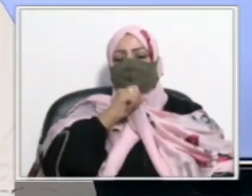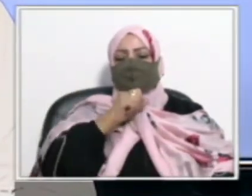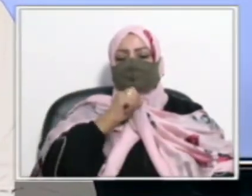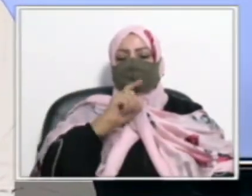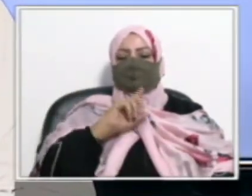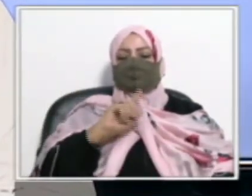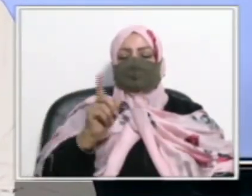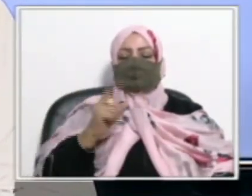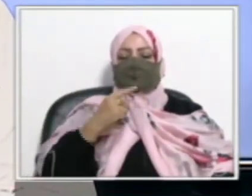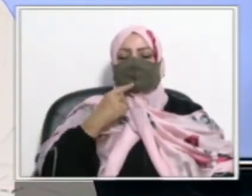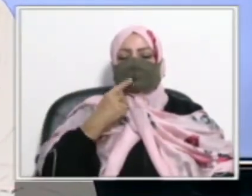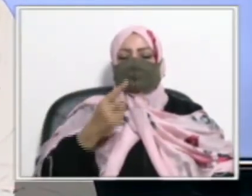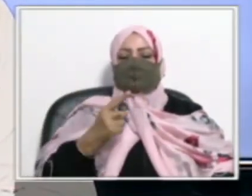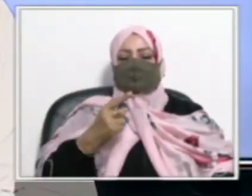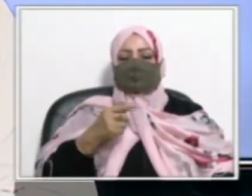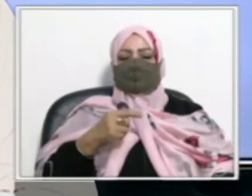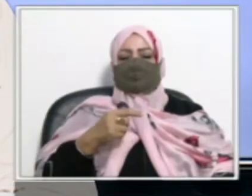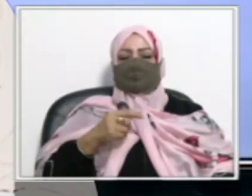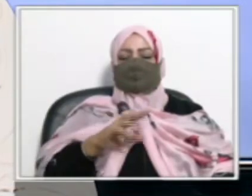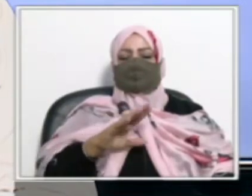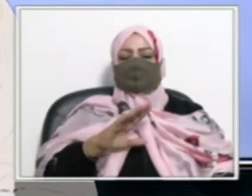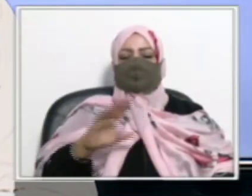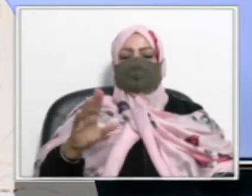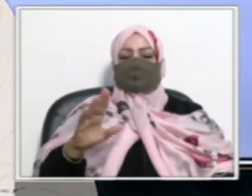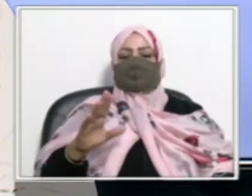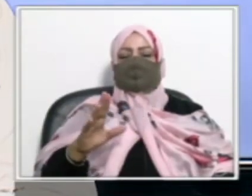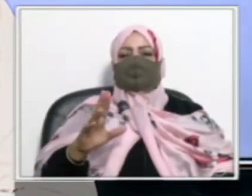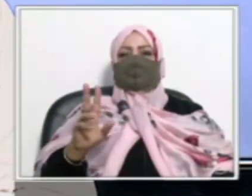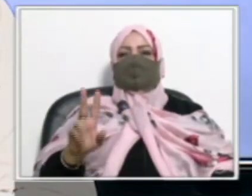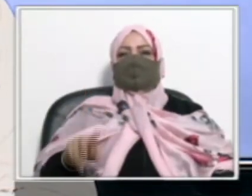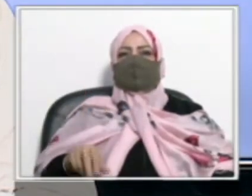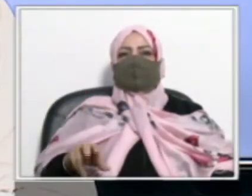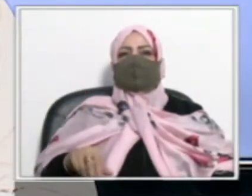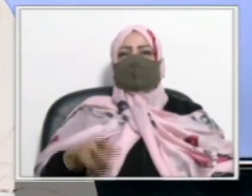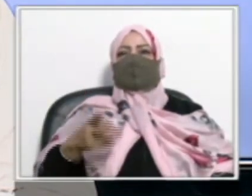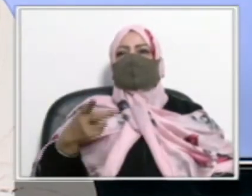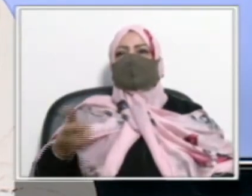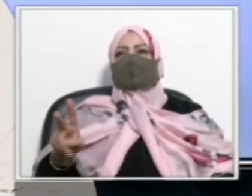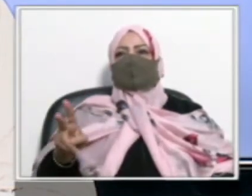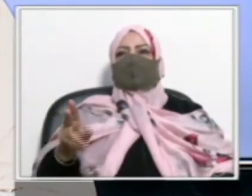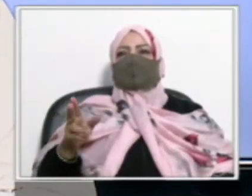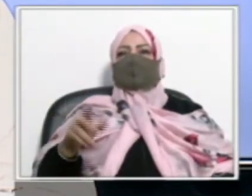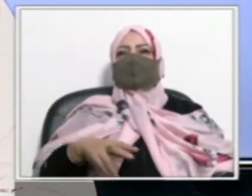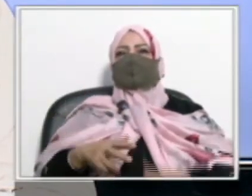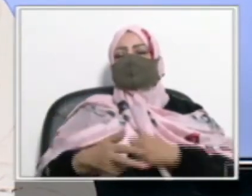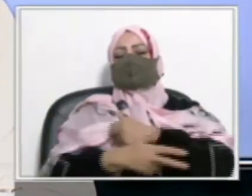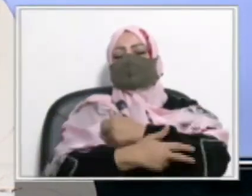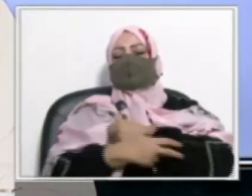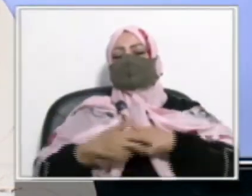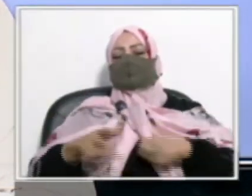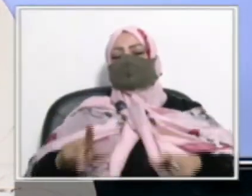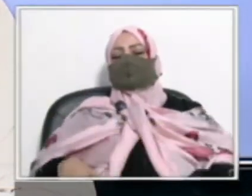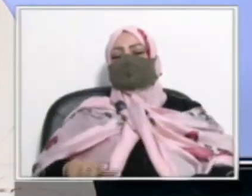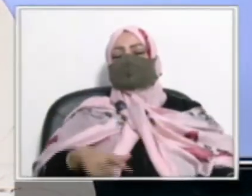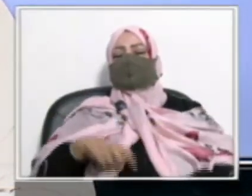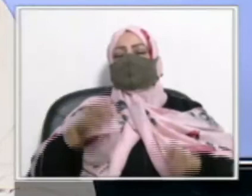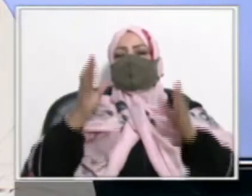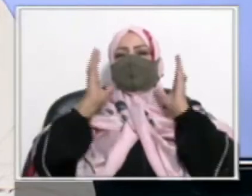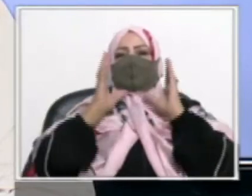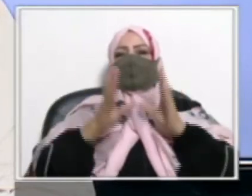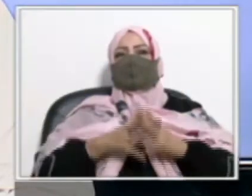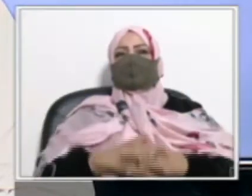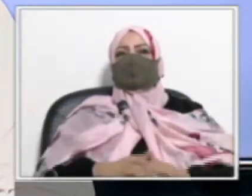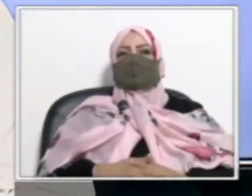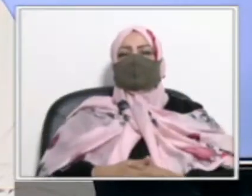الصلاة نقول فيه في ختامه كما قال عليه الصلاة والسلام اللهم إني أعوذ بك من فتنة